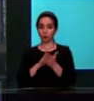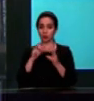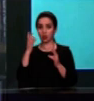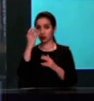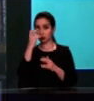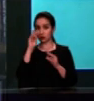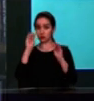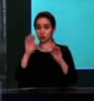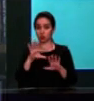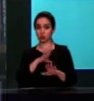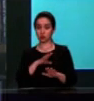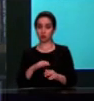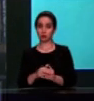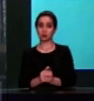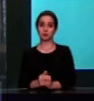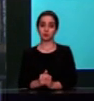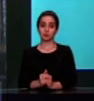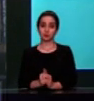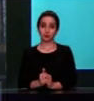rasm joylashtirilgan.